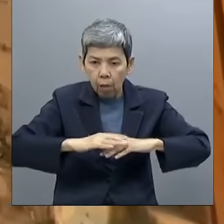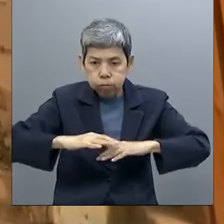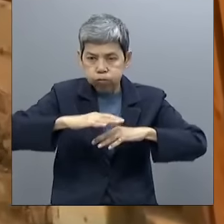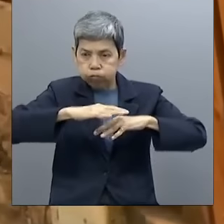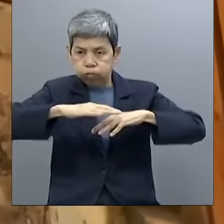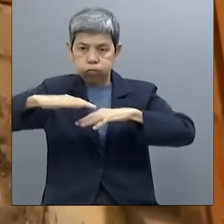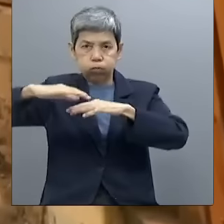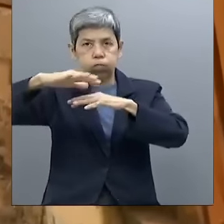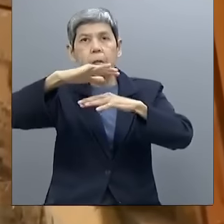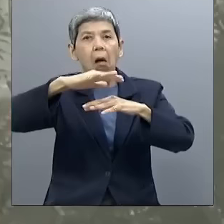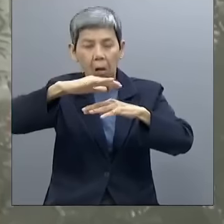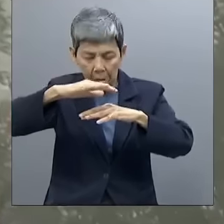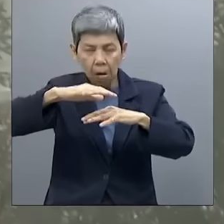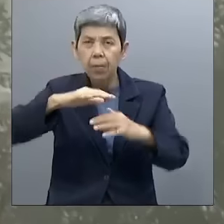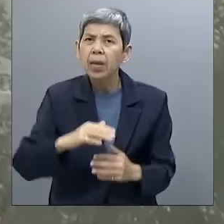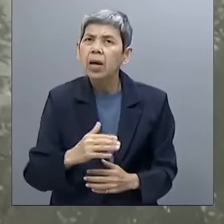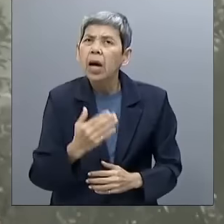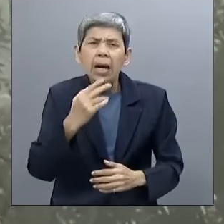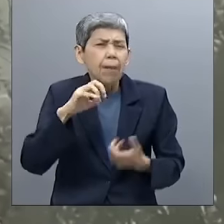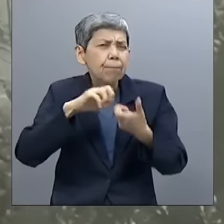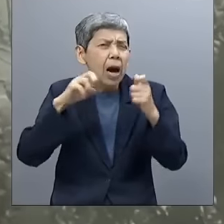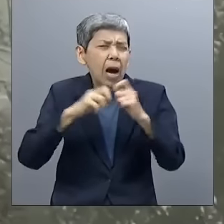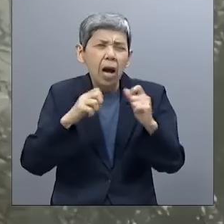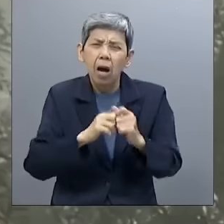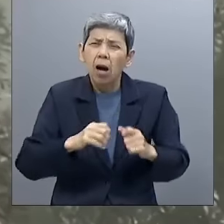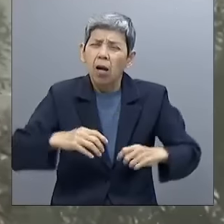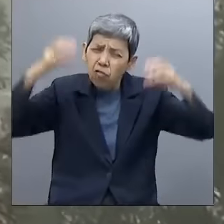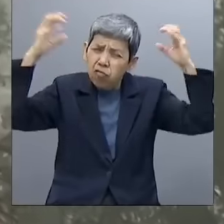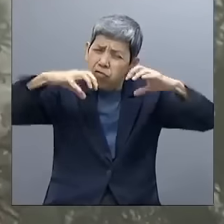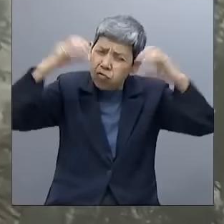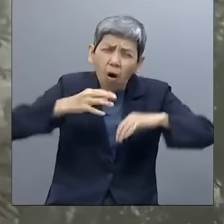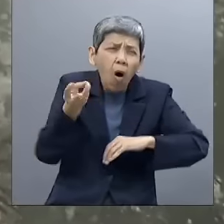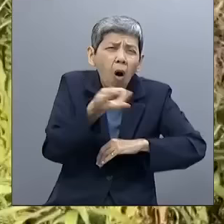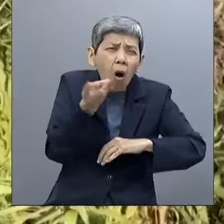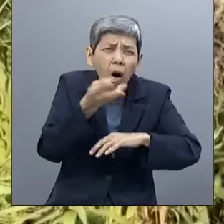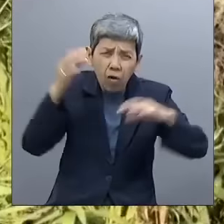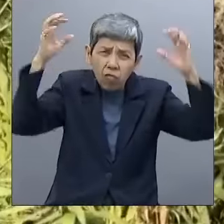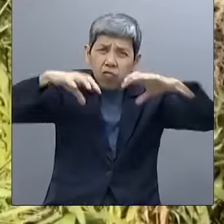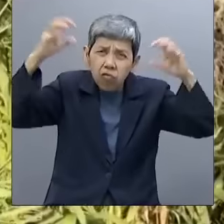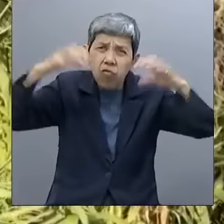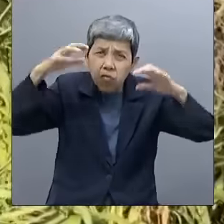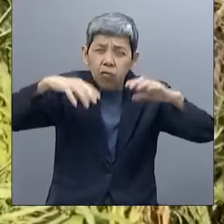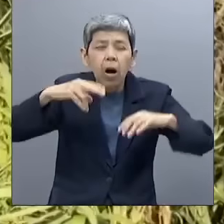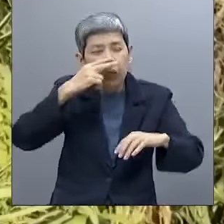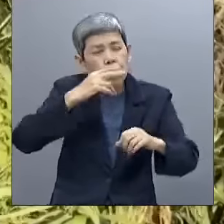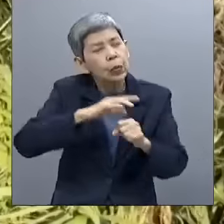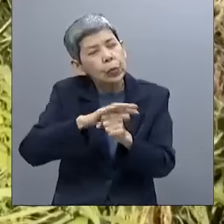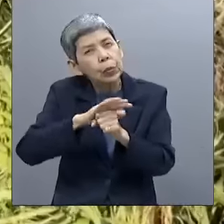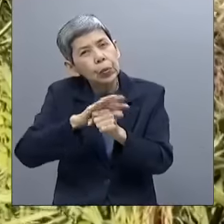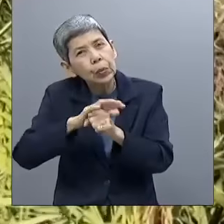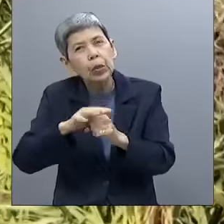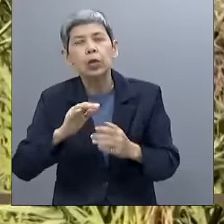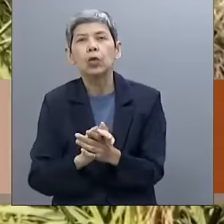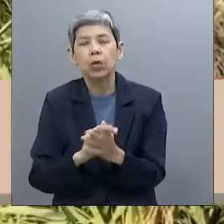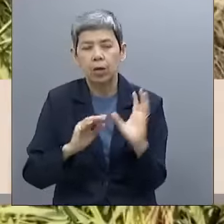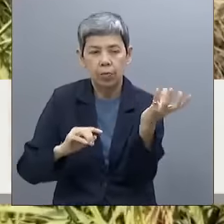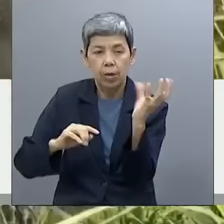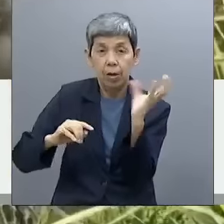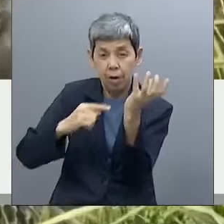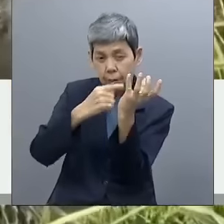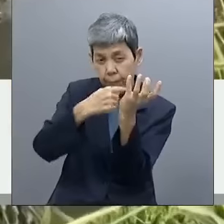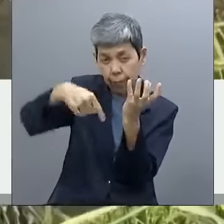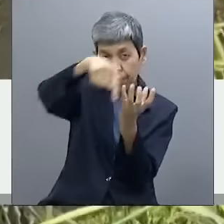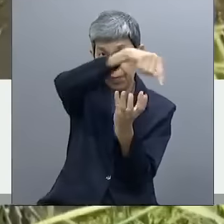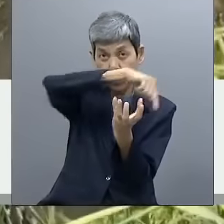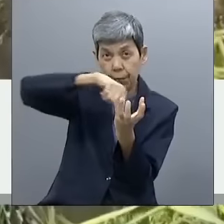10ติดต่อกันด้วยค่ะภาวะเอลนิโยก็ยังส่งผลต่อเนื่องแต่ว่ามันเริ่มอ่อนกำลังลงในเขตศูนย์สูตรละโดยคาดว่า